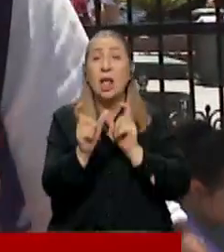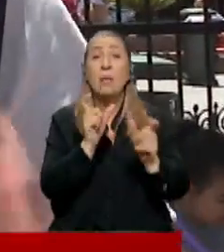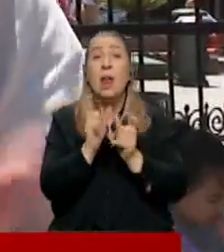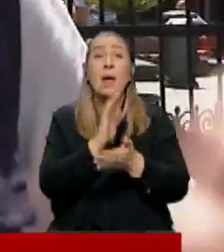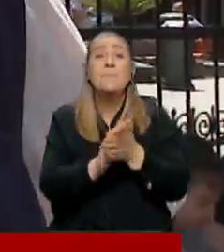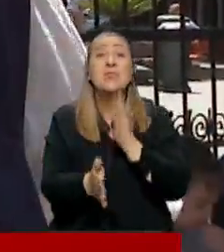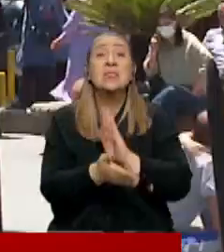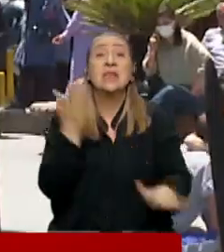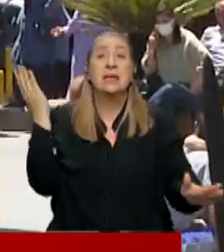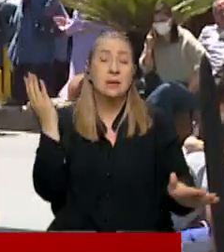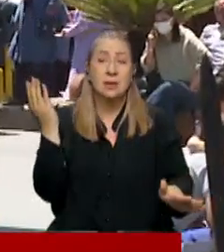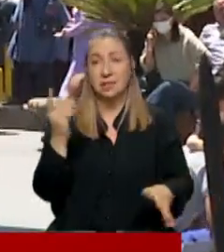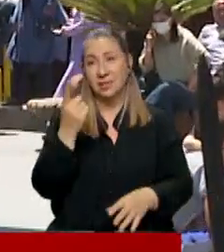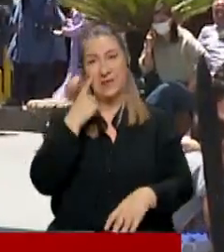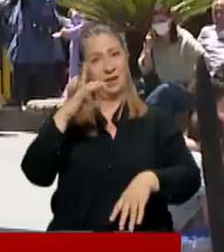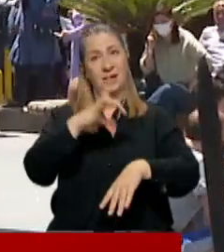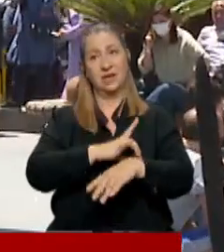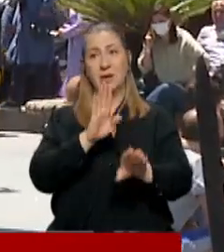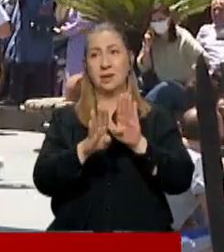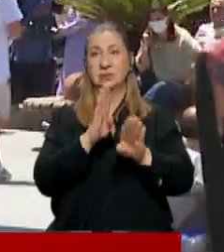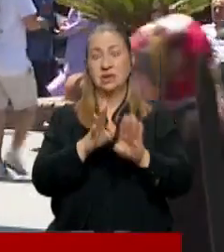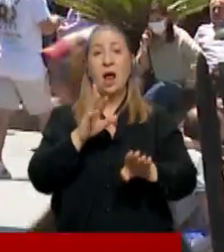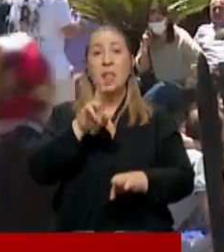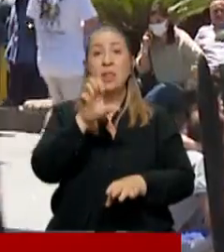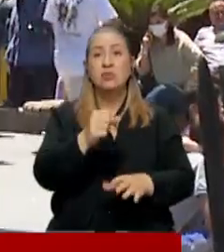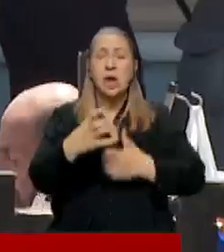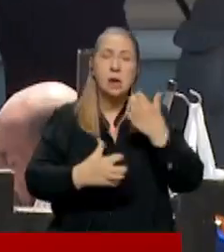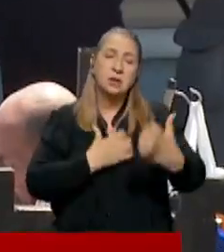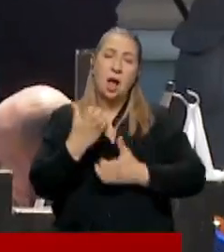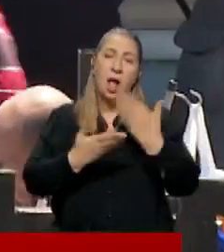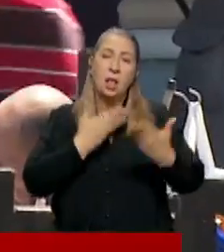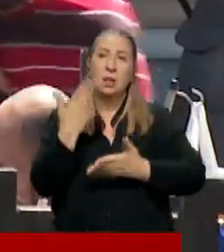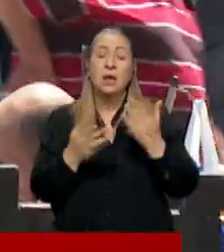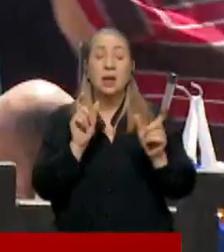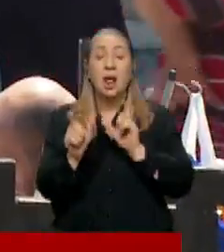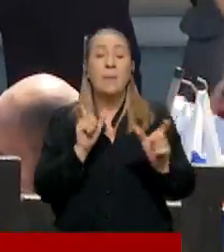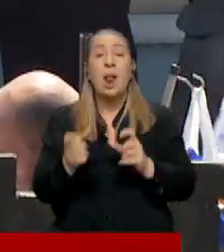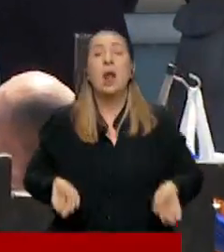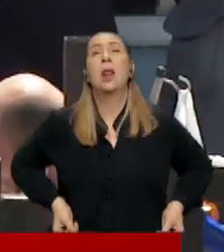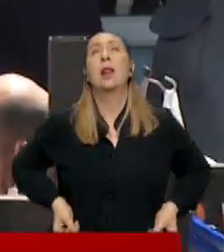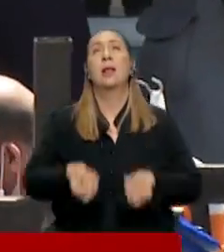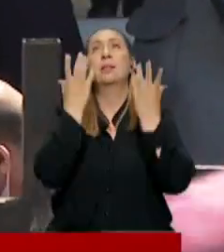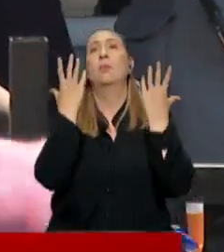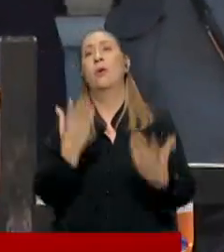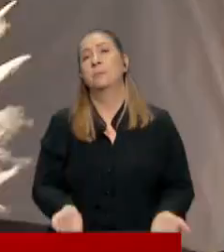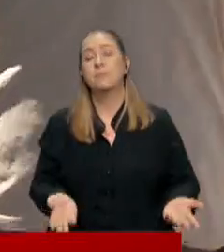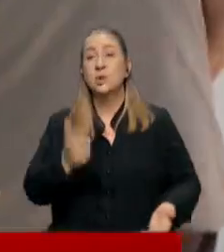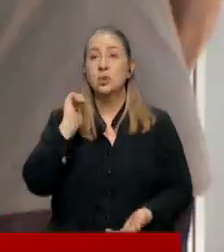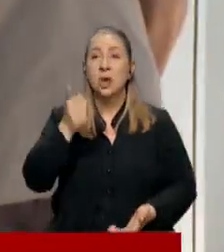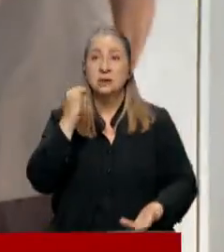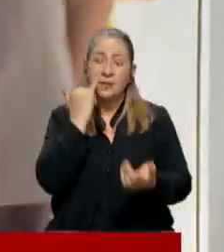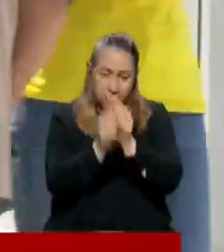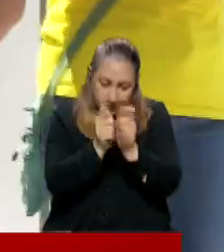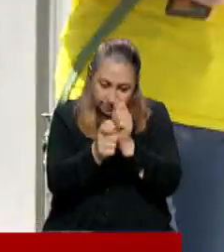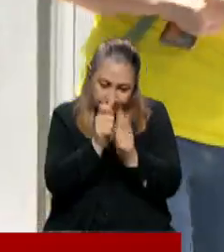kifayetsiz, bittiği yerdeyiz. Devlet hastanelerinin kapısında randevu çilesini anlatmaya kelimeleri yetmiyor hastaların. Günlerce telefon